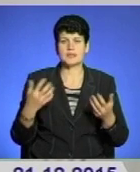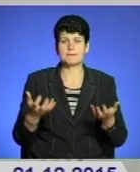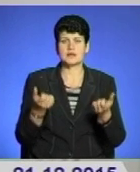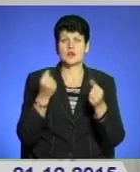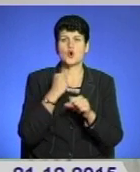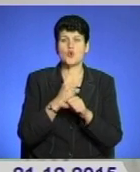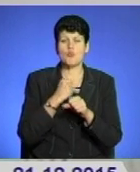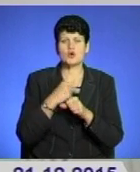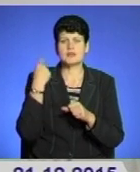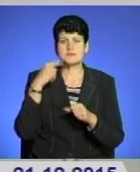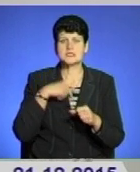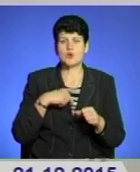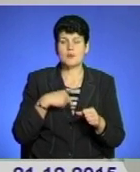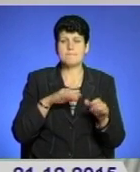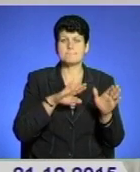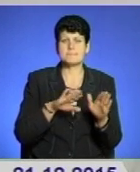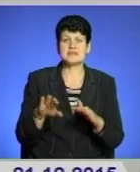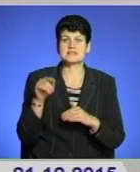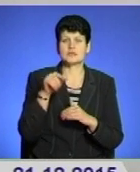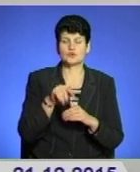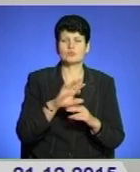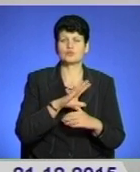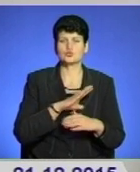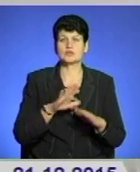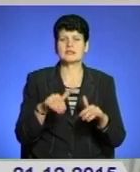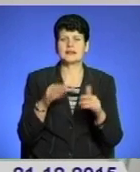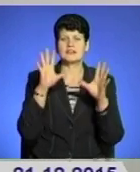його, робота психолога після того, як була надана вся медична допомога лікарям.